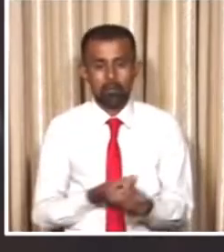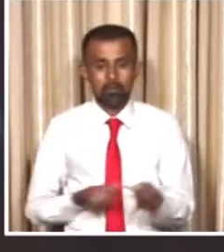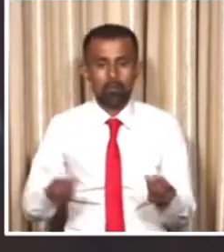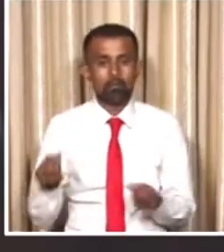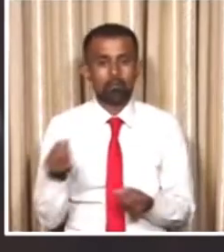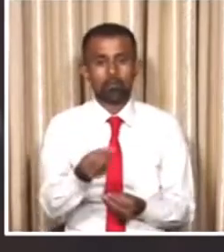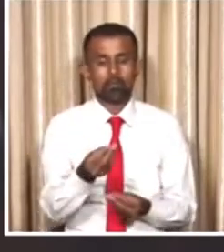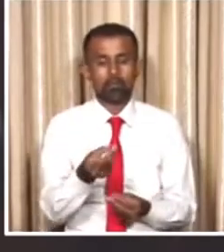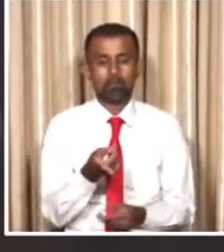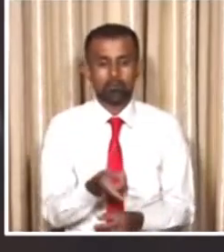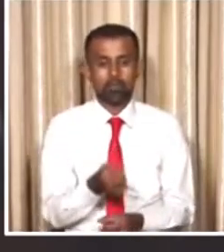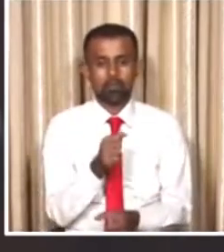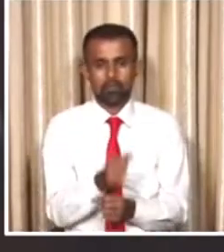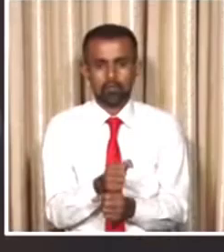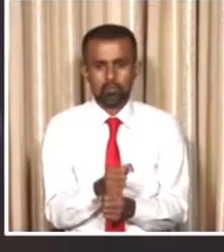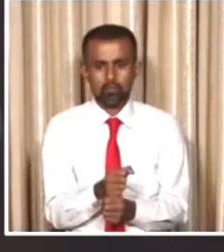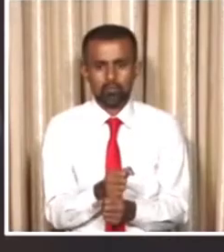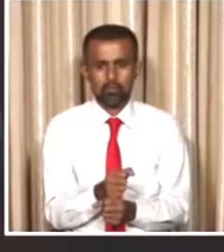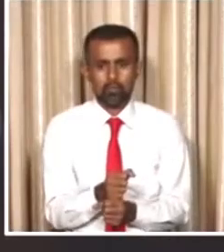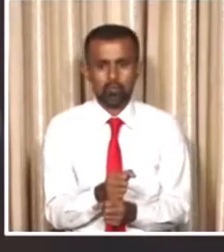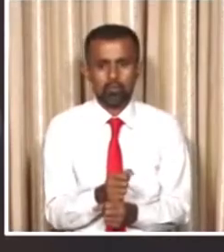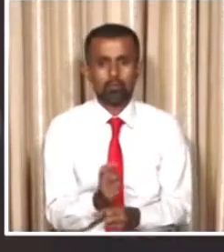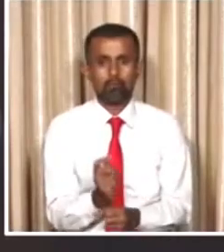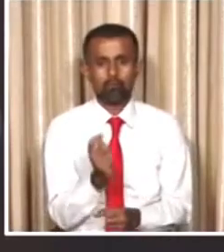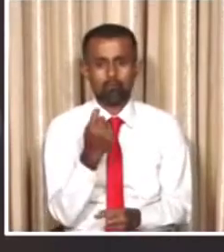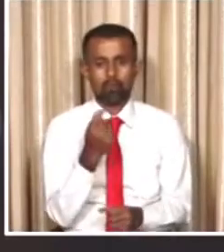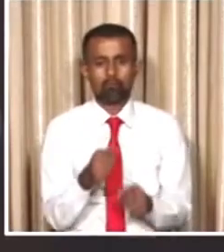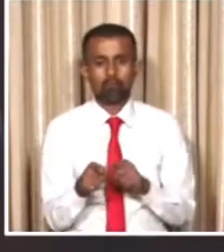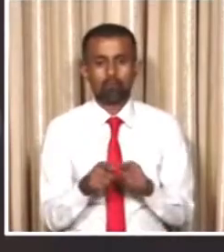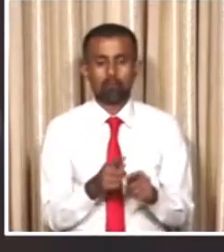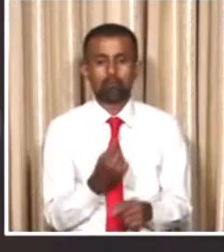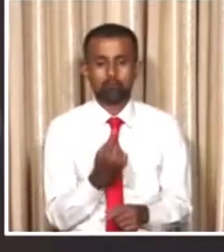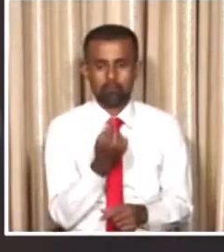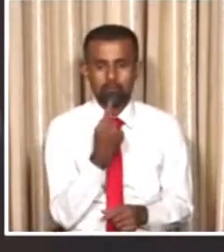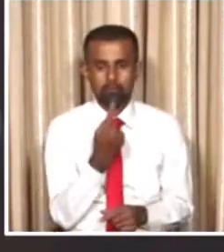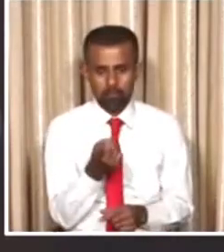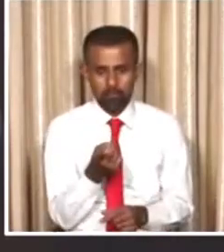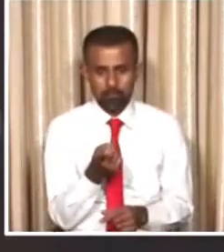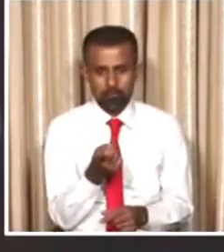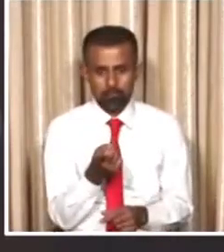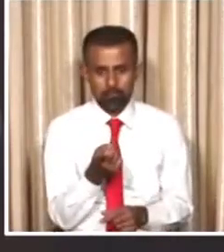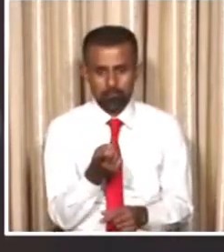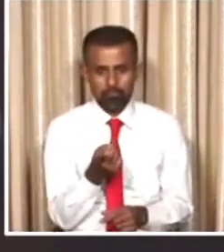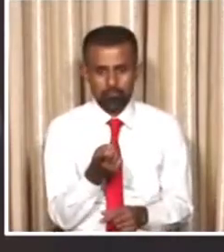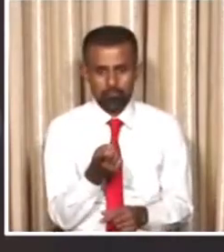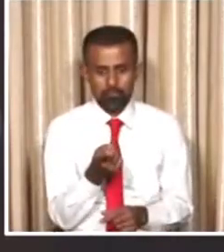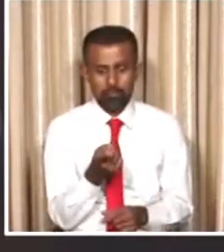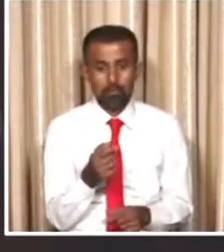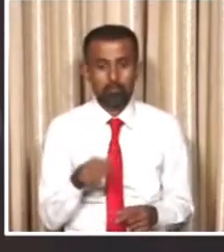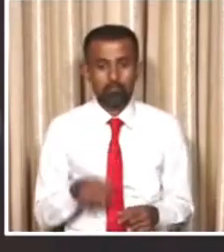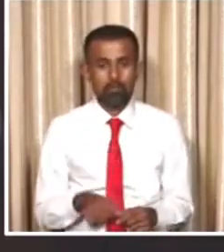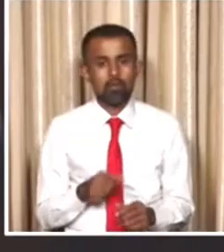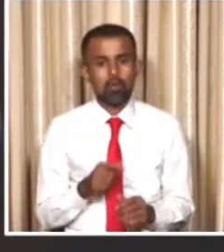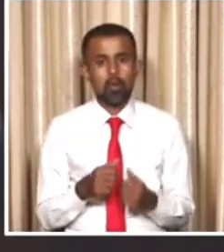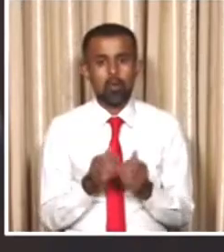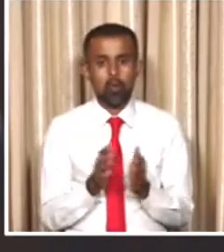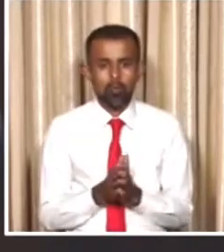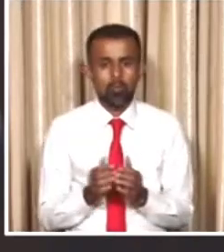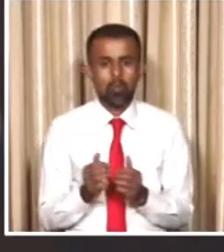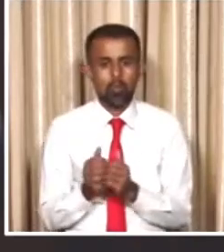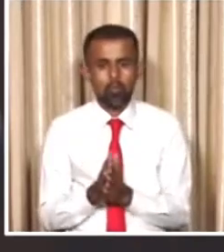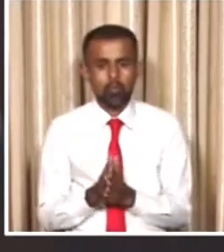මම හිතන්නේ මේ ආණ්ඩුව ඒගොල්ලන්ගේ ජයග්‍රහණයක් හැටියට තමයි සලකන්නේ. ඉතින් එහෙම මේක